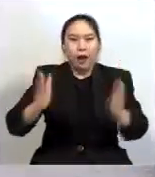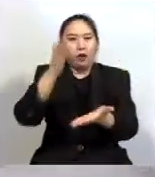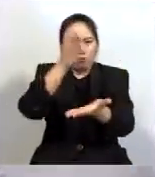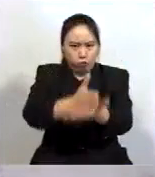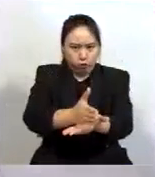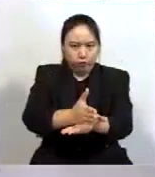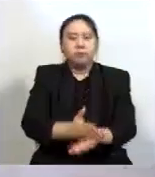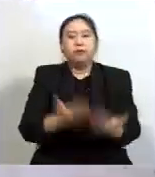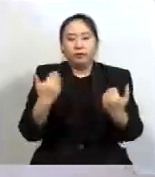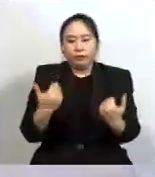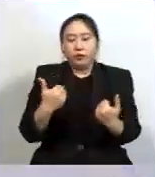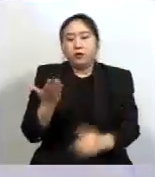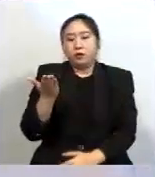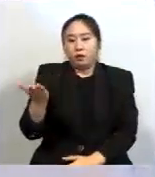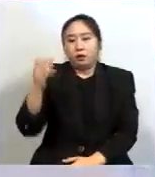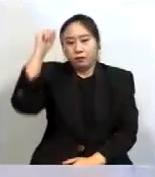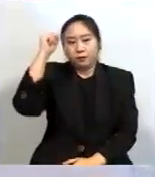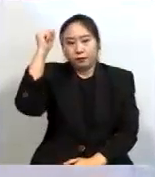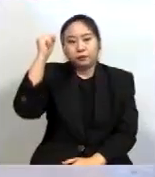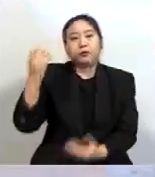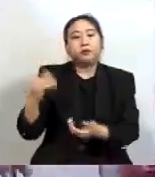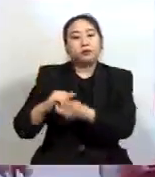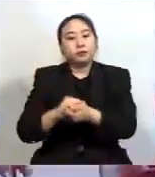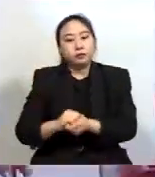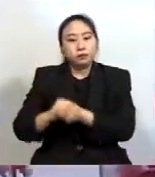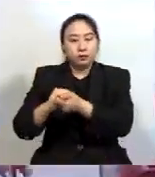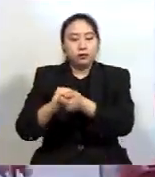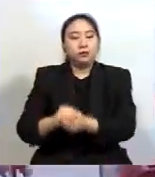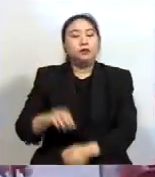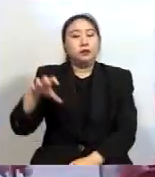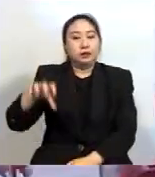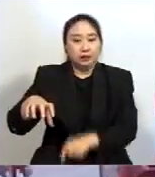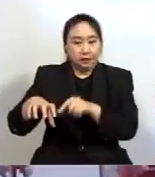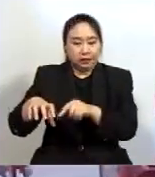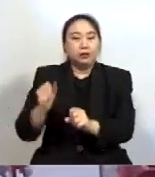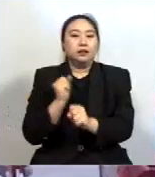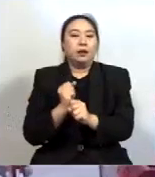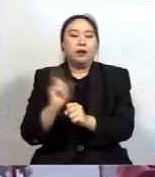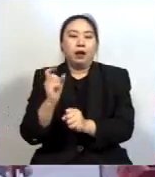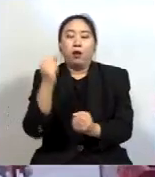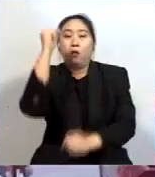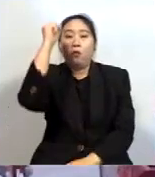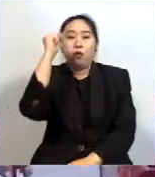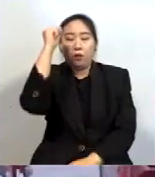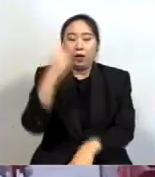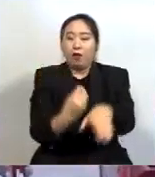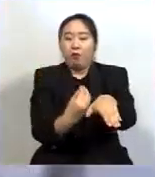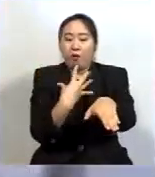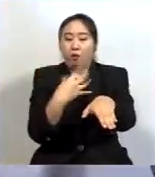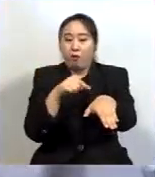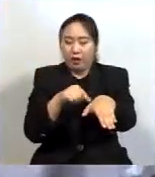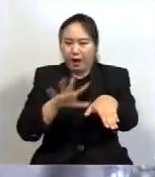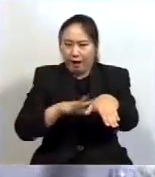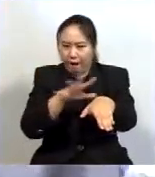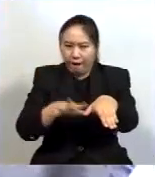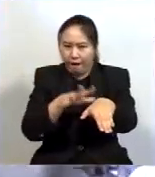มือกับทางองค์การขนส่งมวลชนกรุงเทพหรือทางขสมกให้ดำเนินการล้างท่อไอเสียรถในระบบขนส่งส